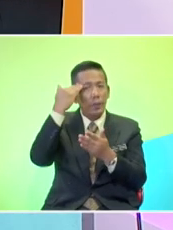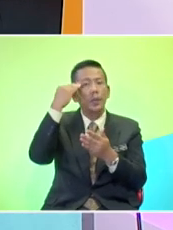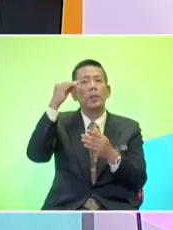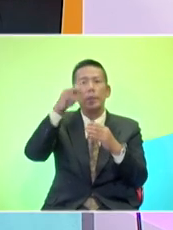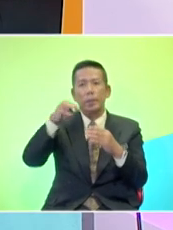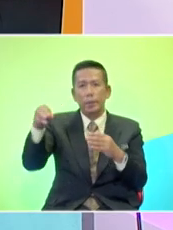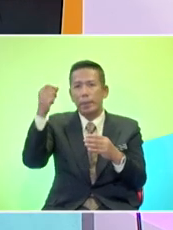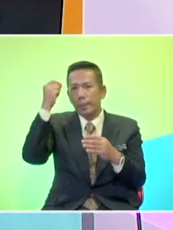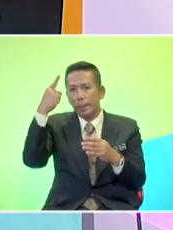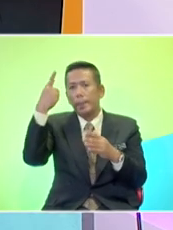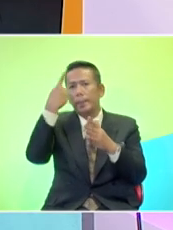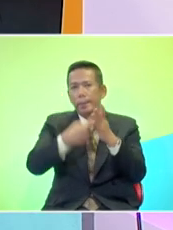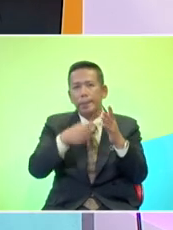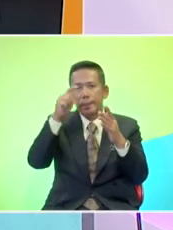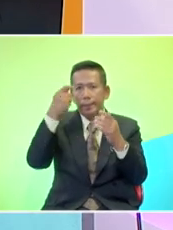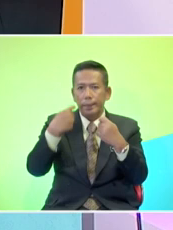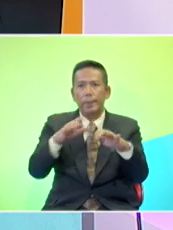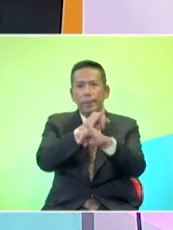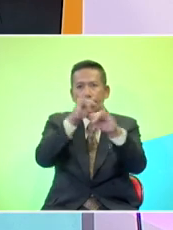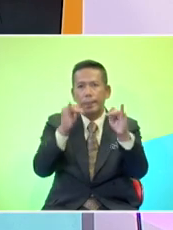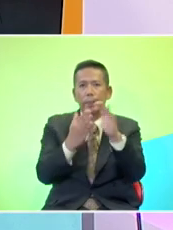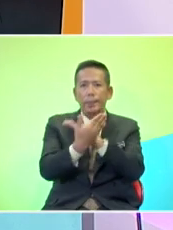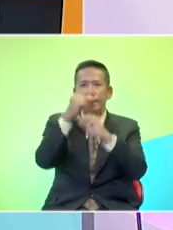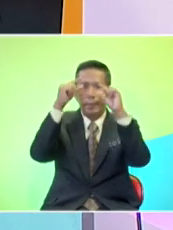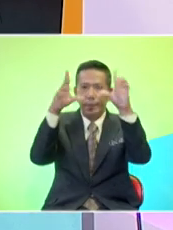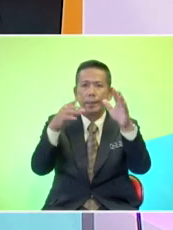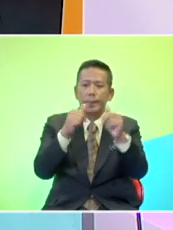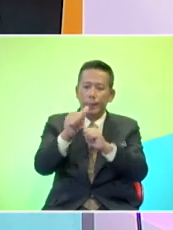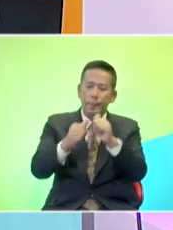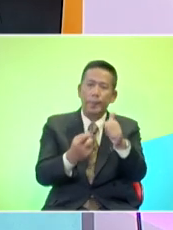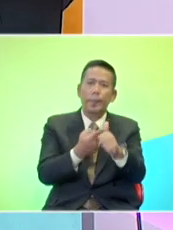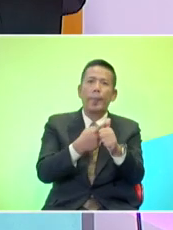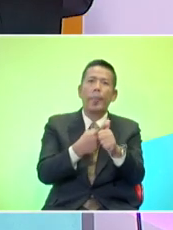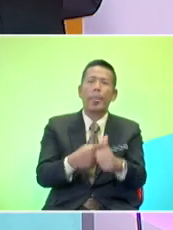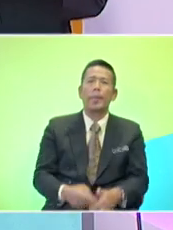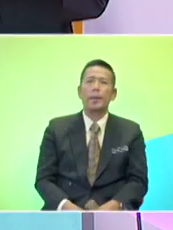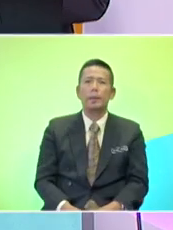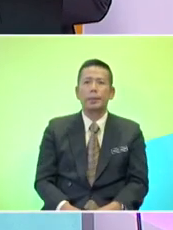yang telah diterangkan oleh guru itu adalah yang pertama